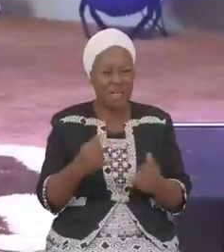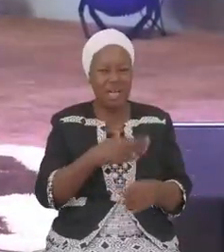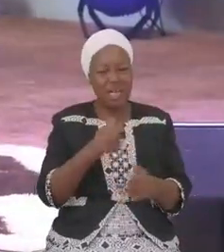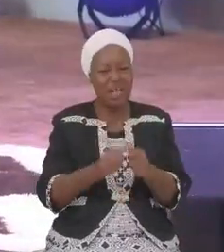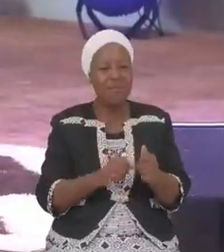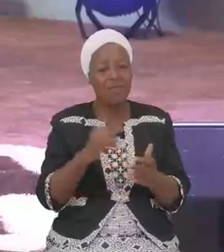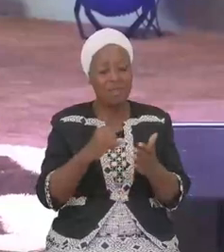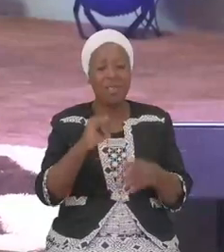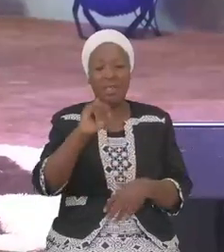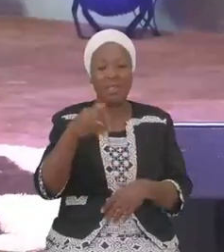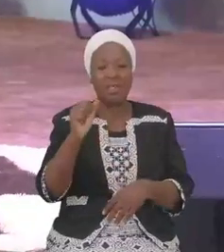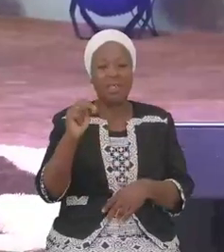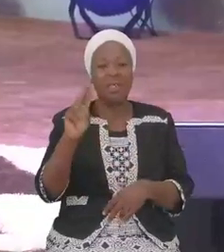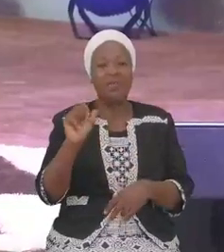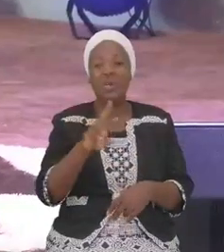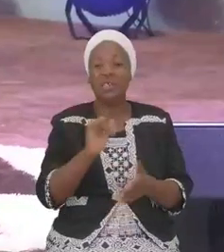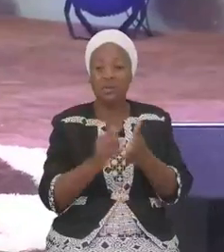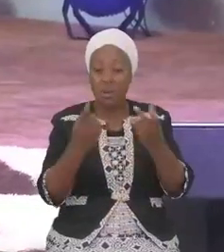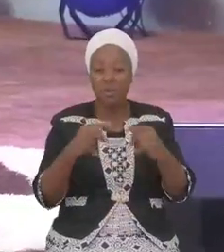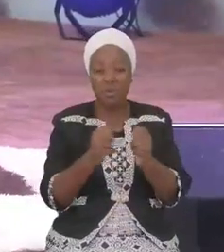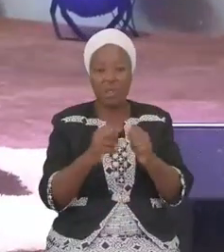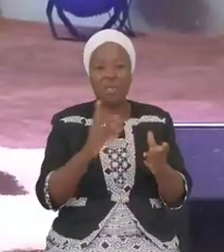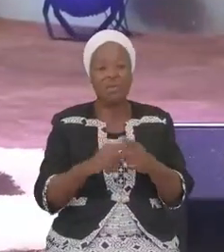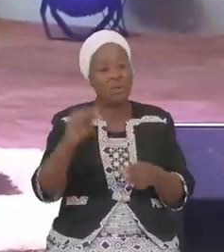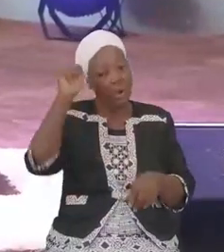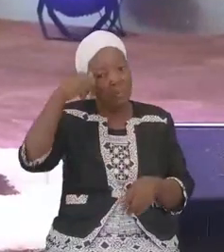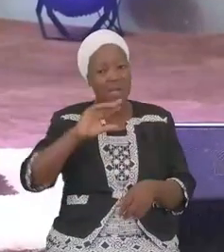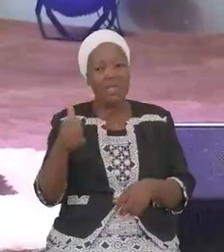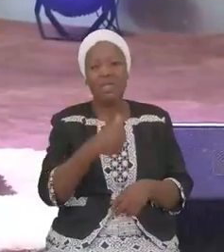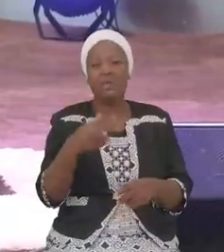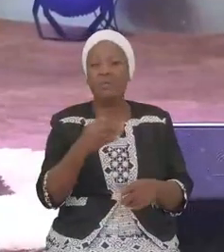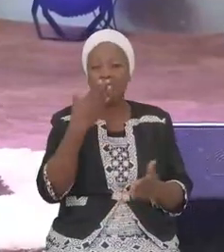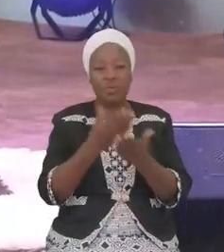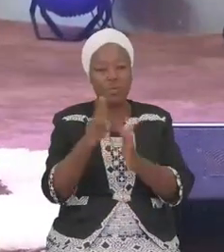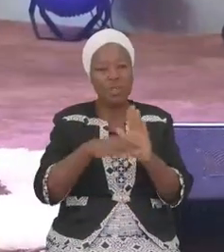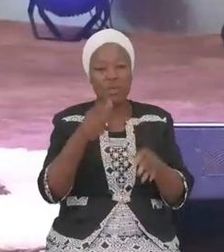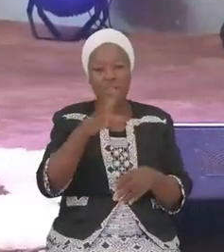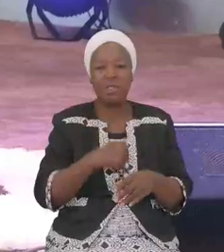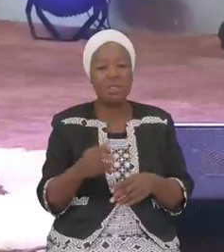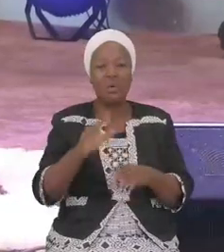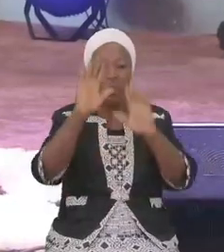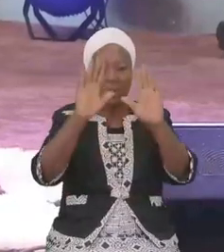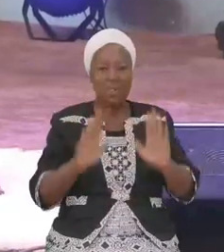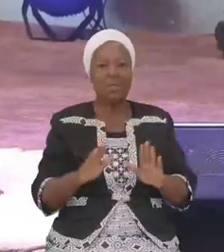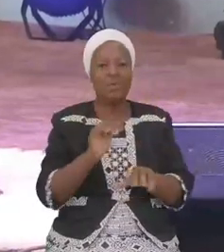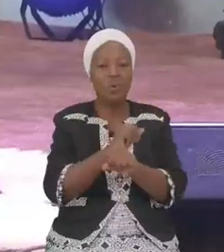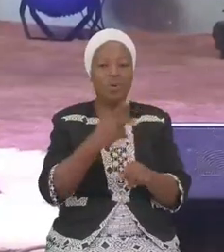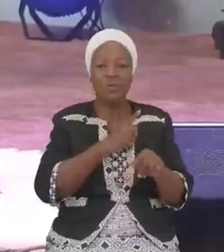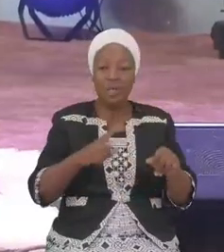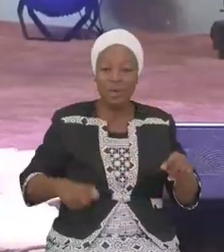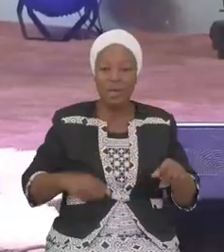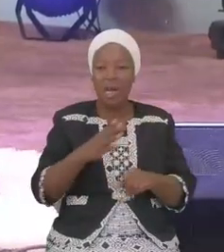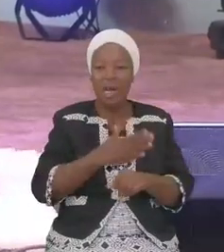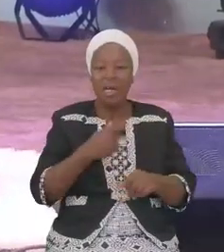janvier, on se rassemble pour nous rappeler la bonté de Dieu, la grâce de Dieu